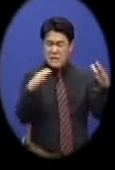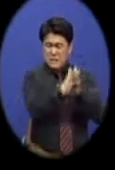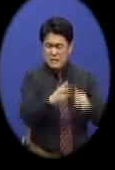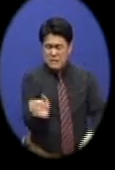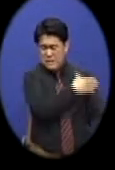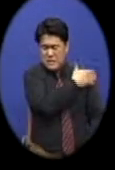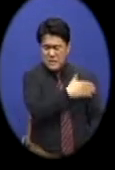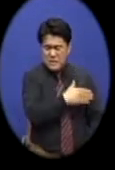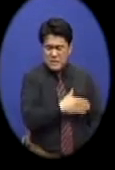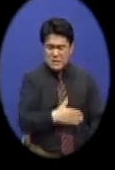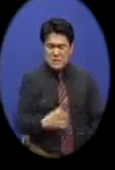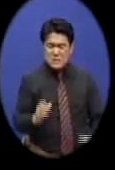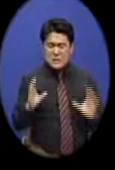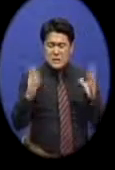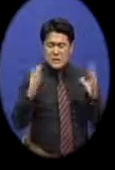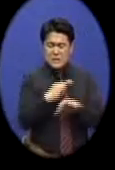사랑처럼겠느냐